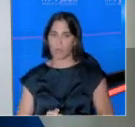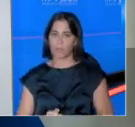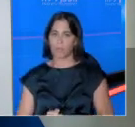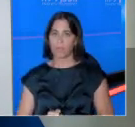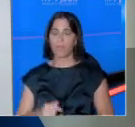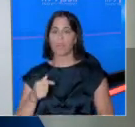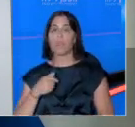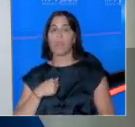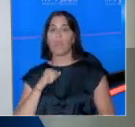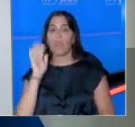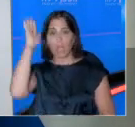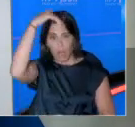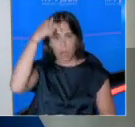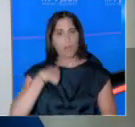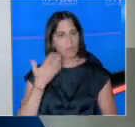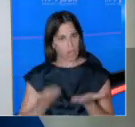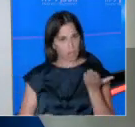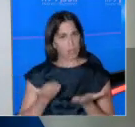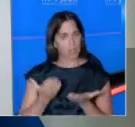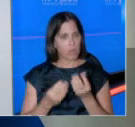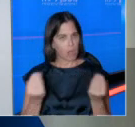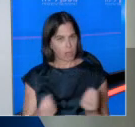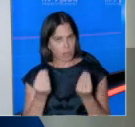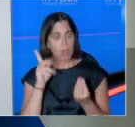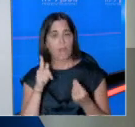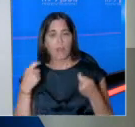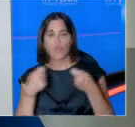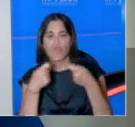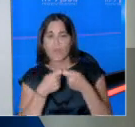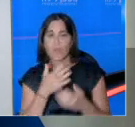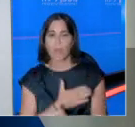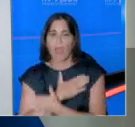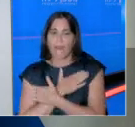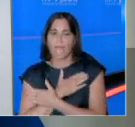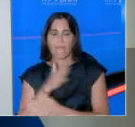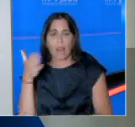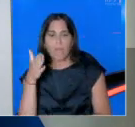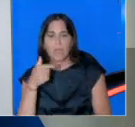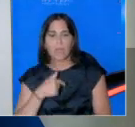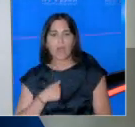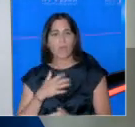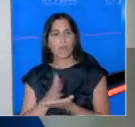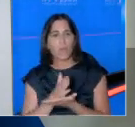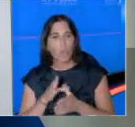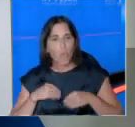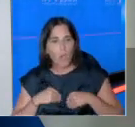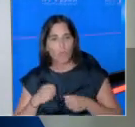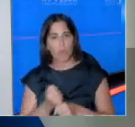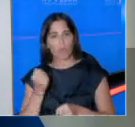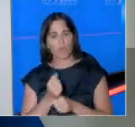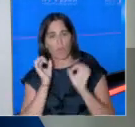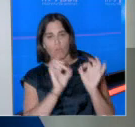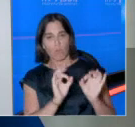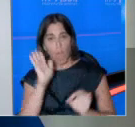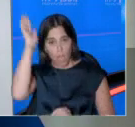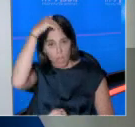יאיר ואני חלוקים במספר נושאי מהות, אבל אנחנו שותפים באהבה למדינה ובמוכנות לפעול למענה. יאיר